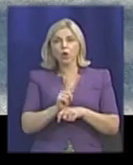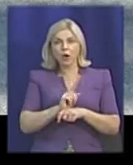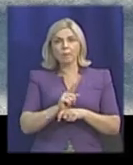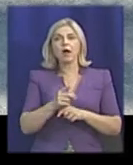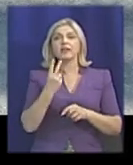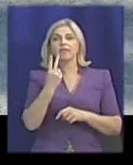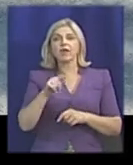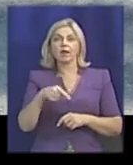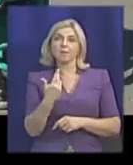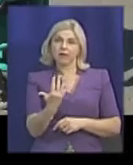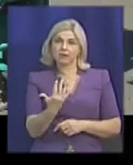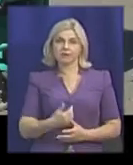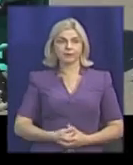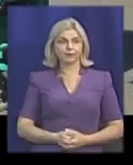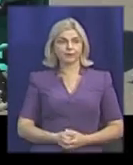граничних 2,5.